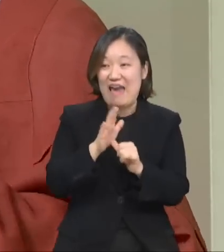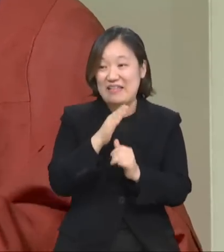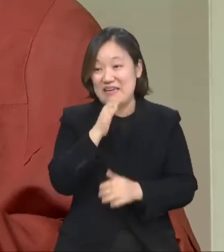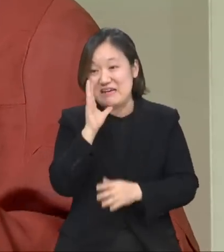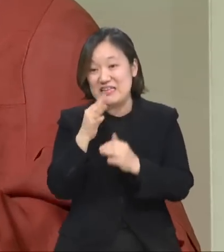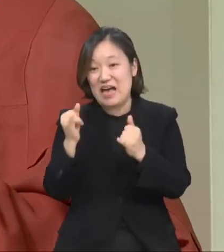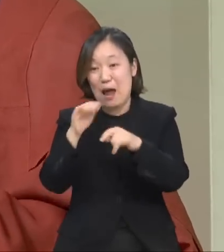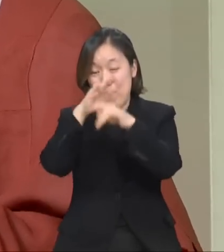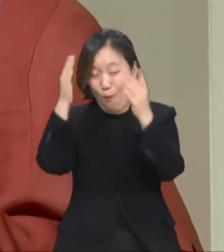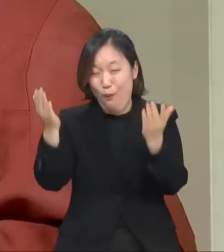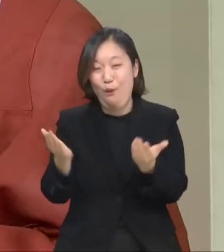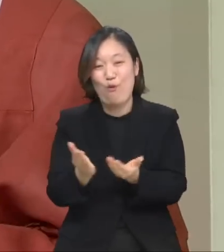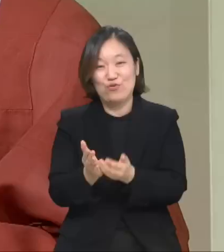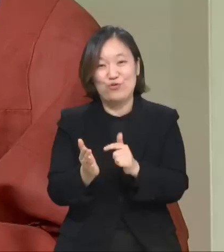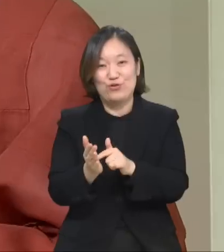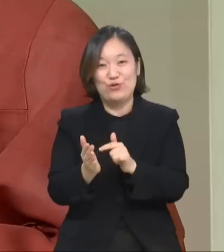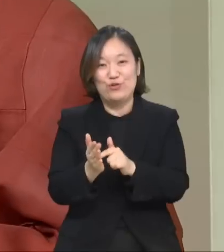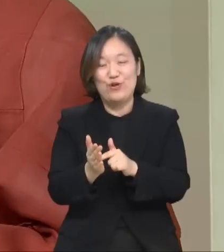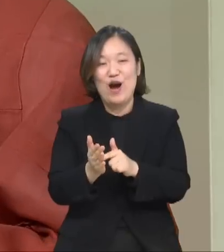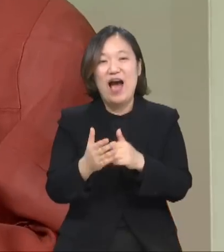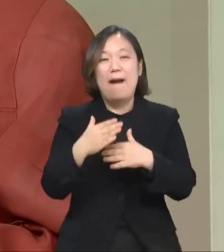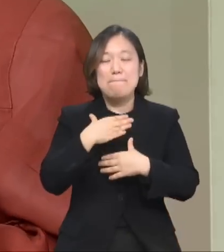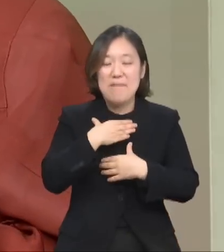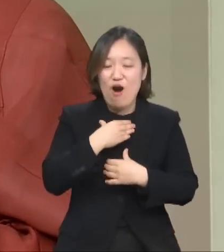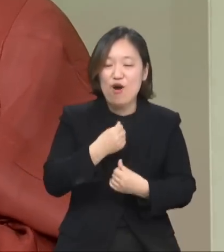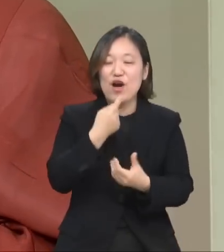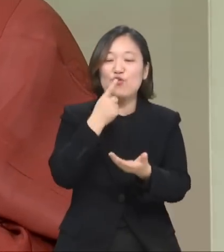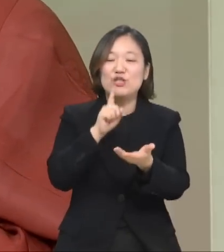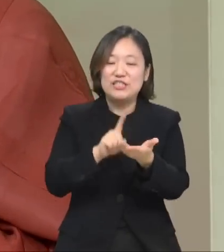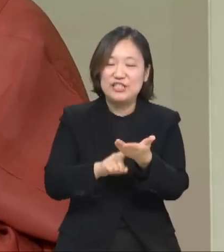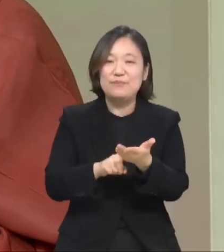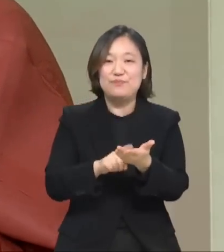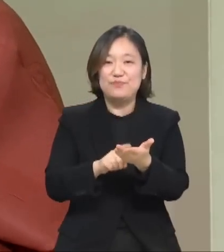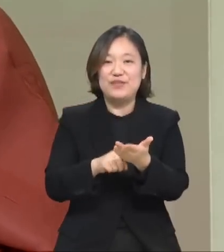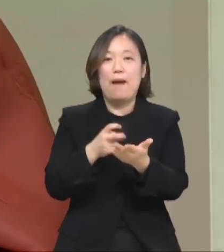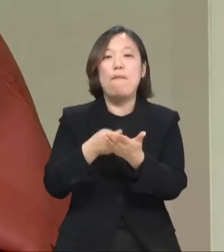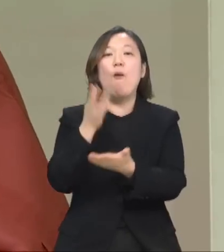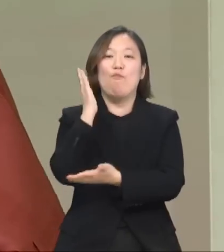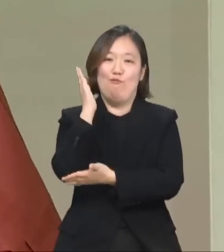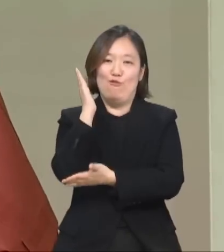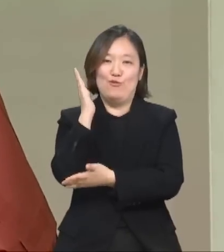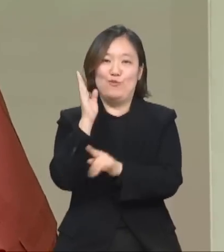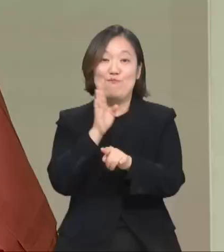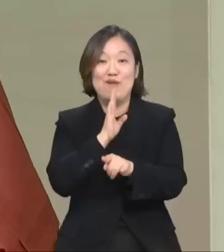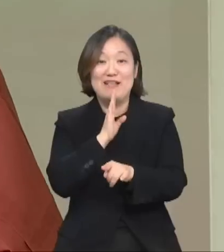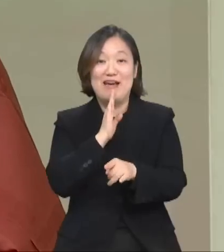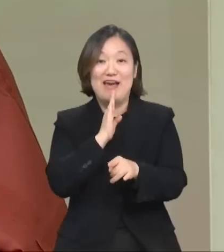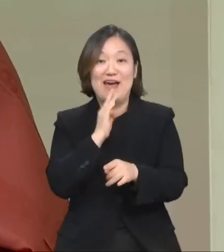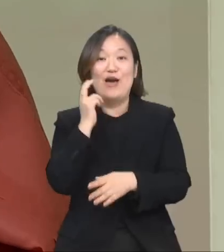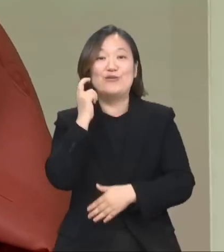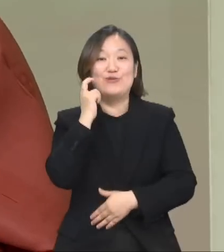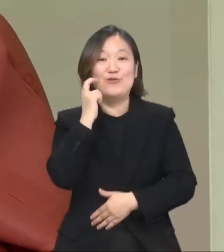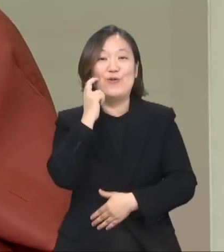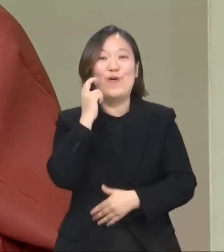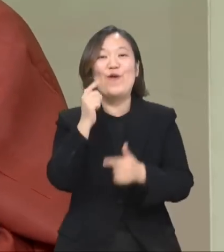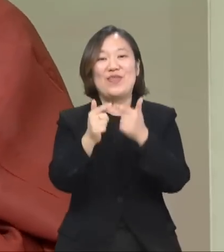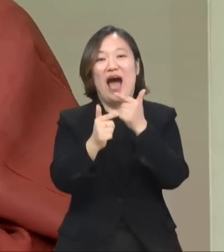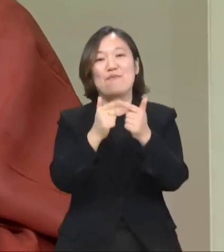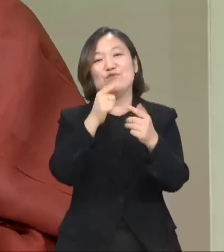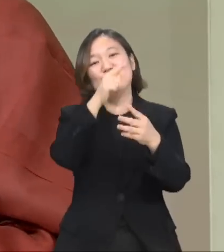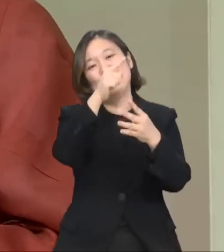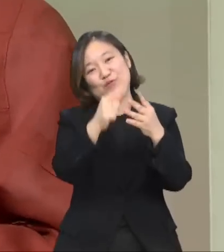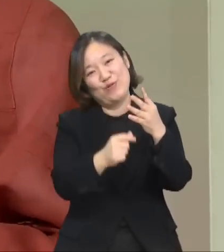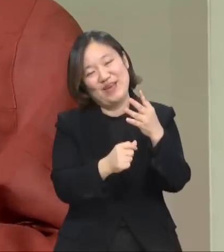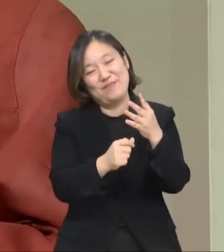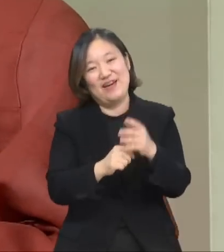분들이 편하게 쉽게들을 수 있는 그런 이제 설법이 소중한 나 무한 행복 소나무죠 여러분 제가